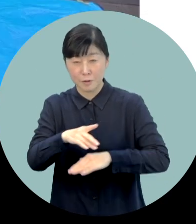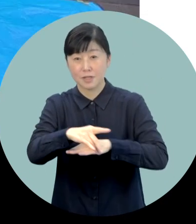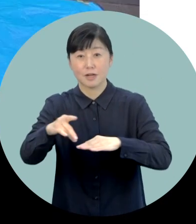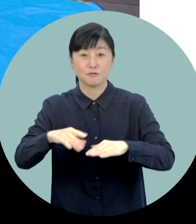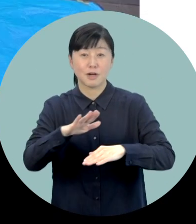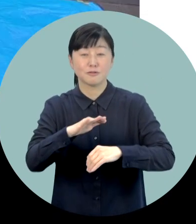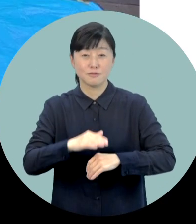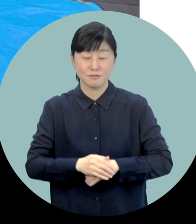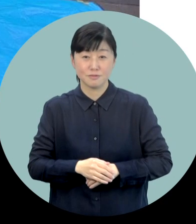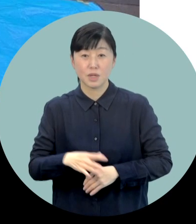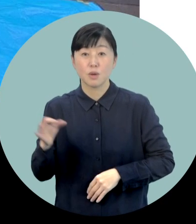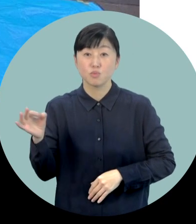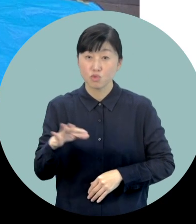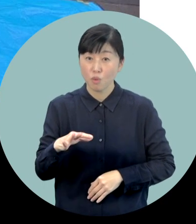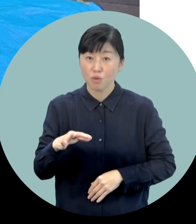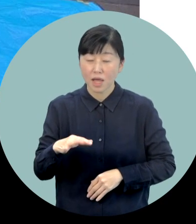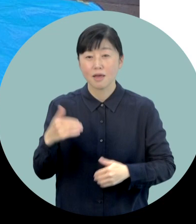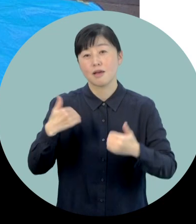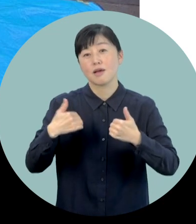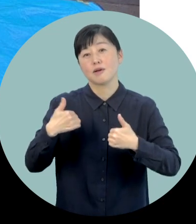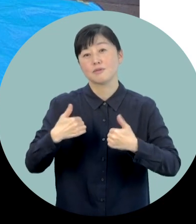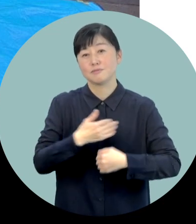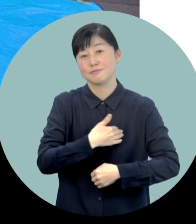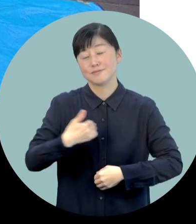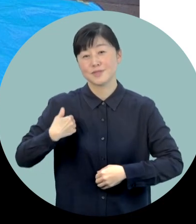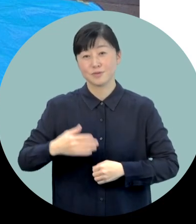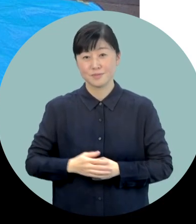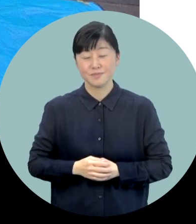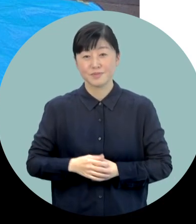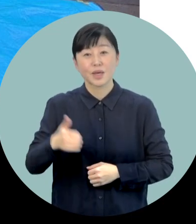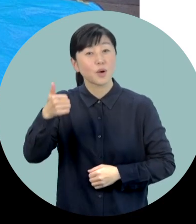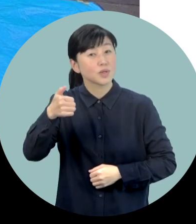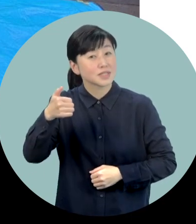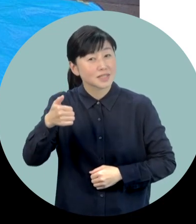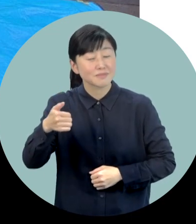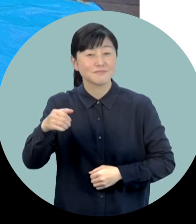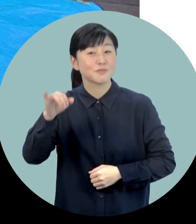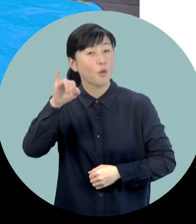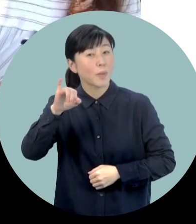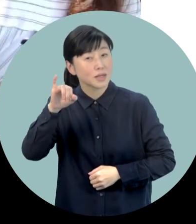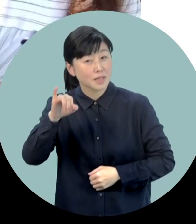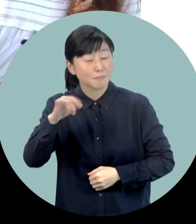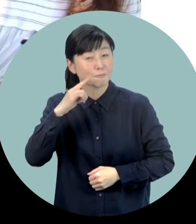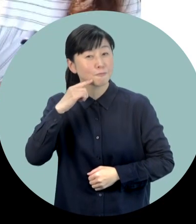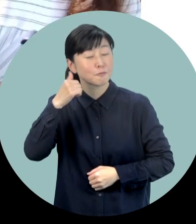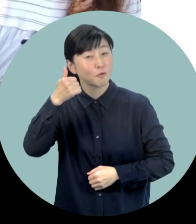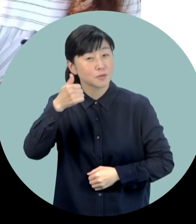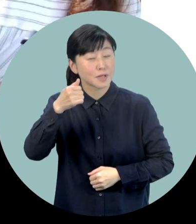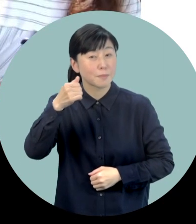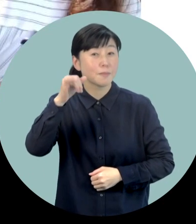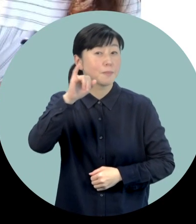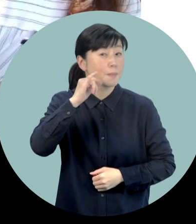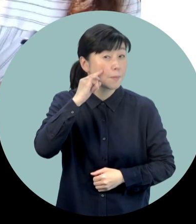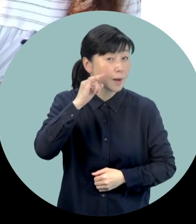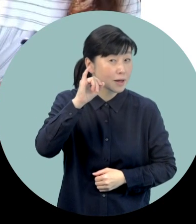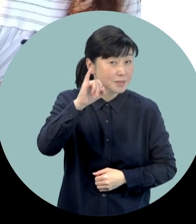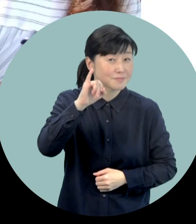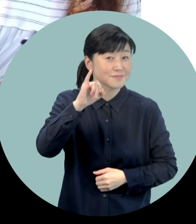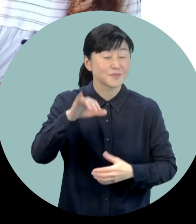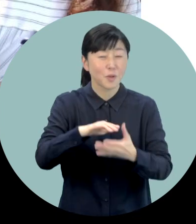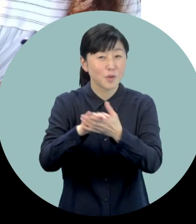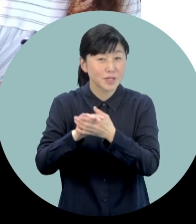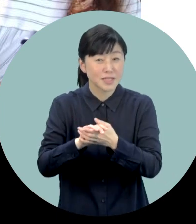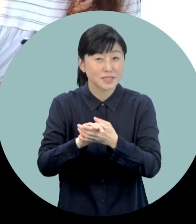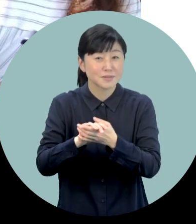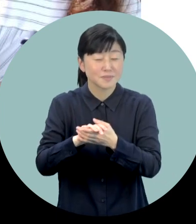すべて無料で遊べます。おじいちゃんおばあちゃん、パパママ、お友達、みんな